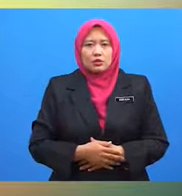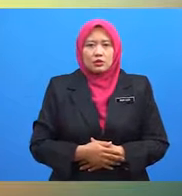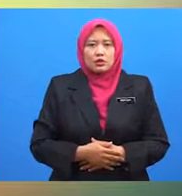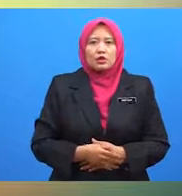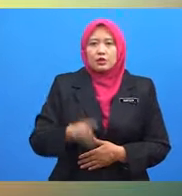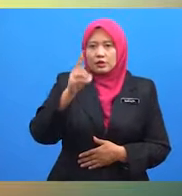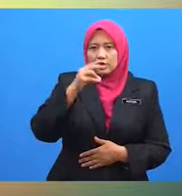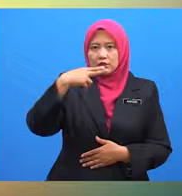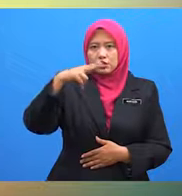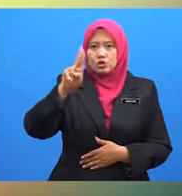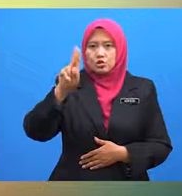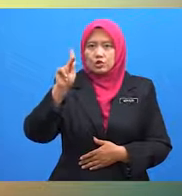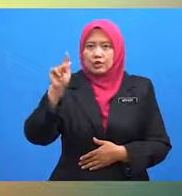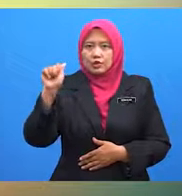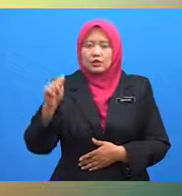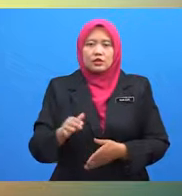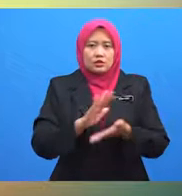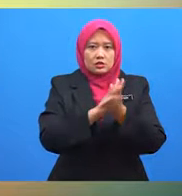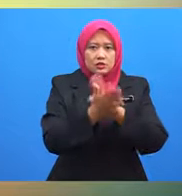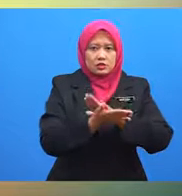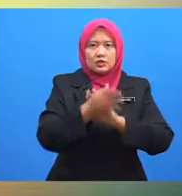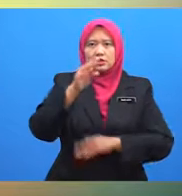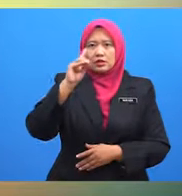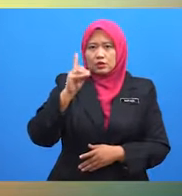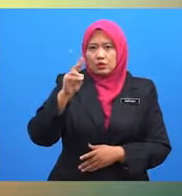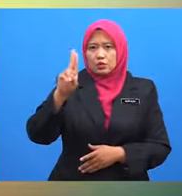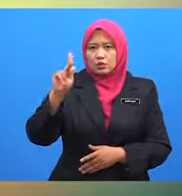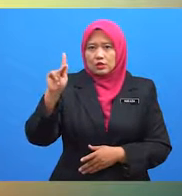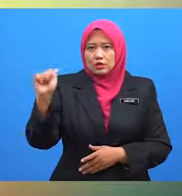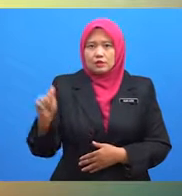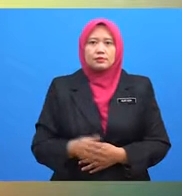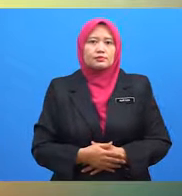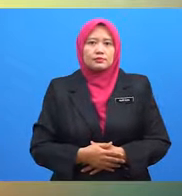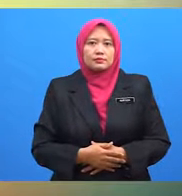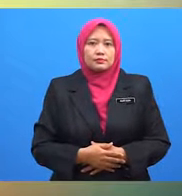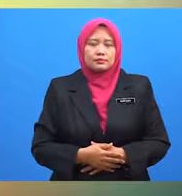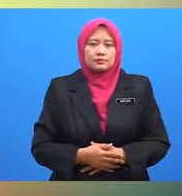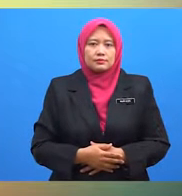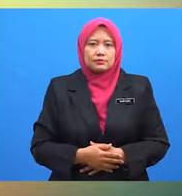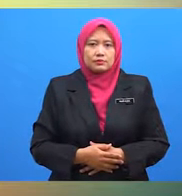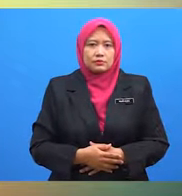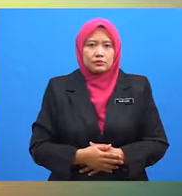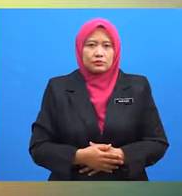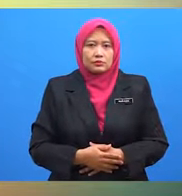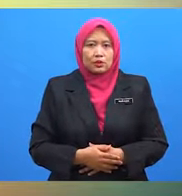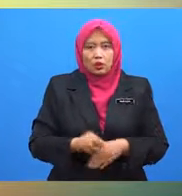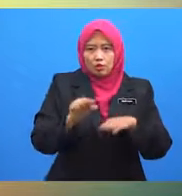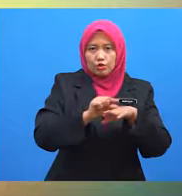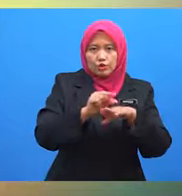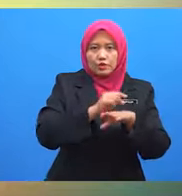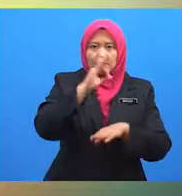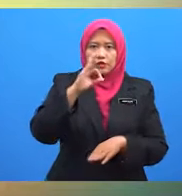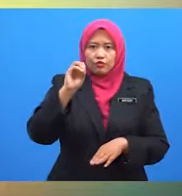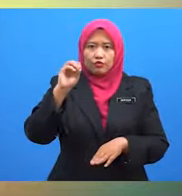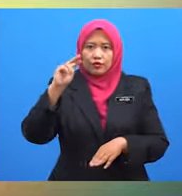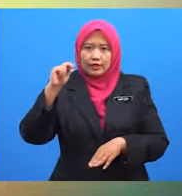kita. Dan sukacita. Jadi sukacita. Penggunaan fonem H. Bunyi